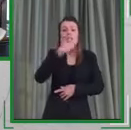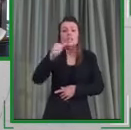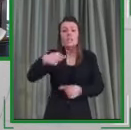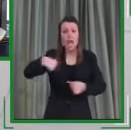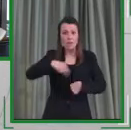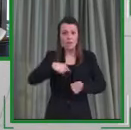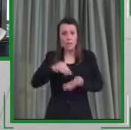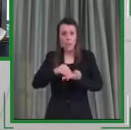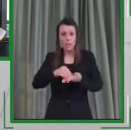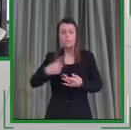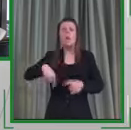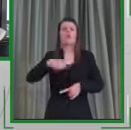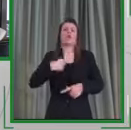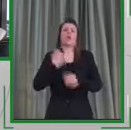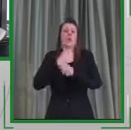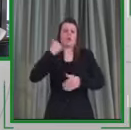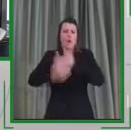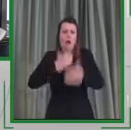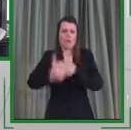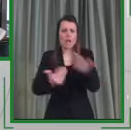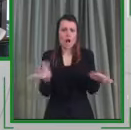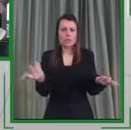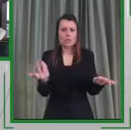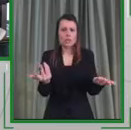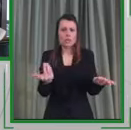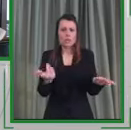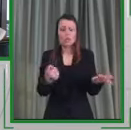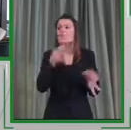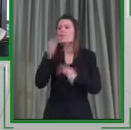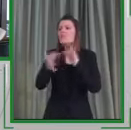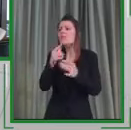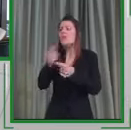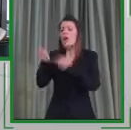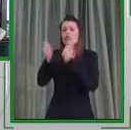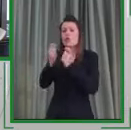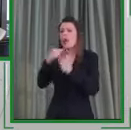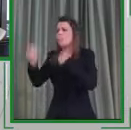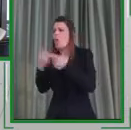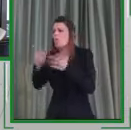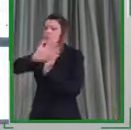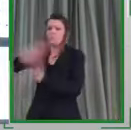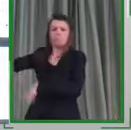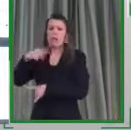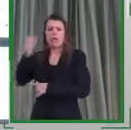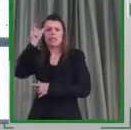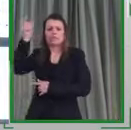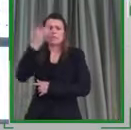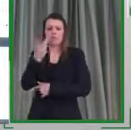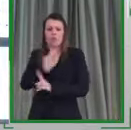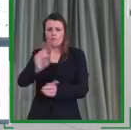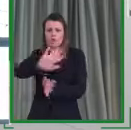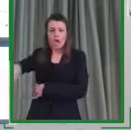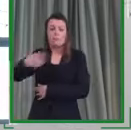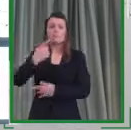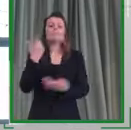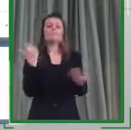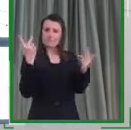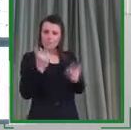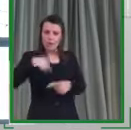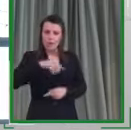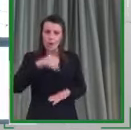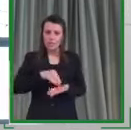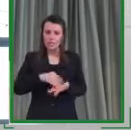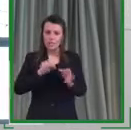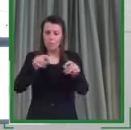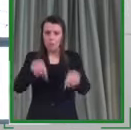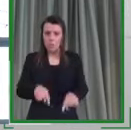distrarre né dai giornali né dalle polemiche infatti siamo qui proprio per questo filo diretto con i